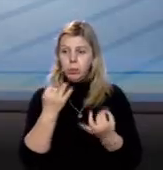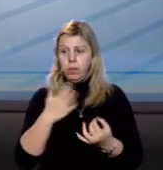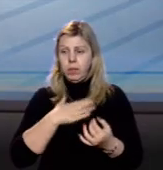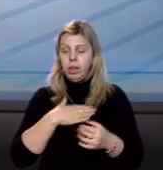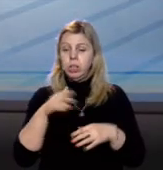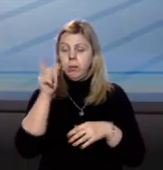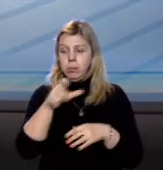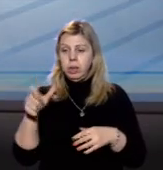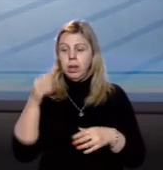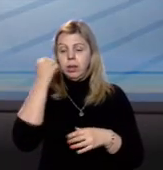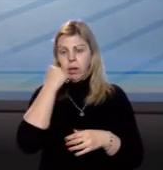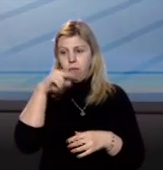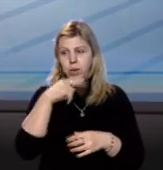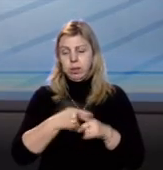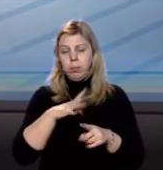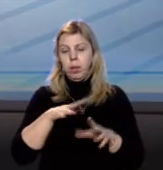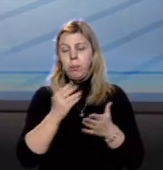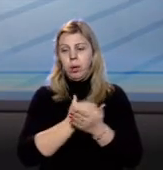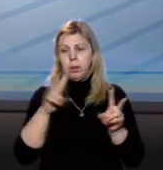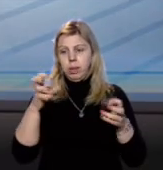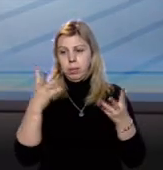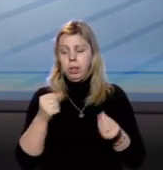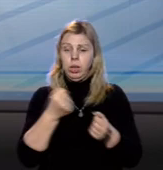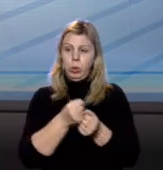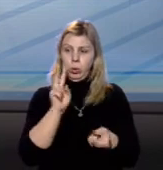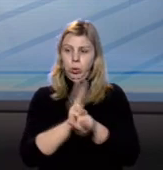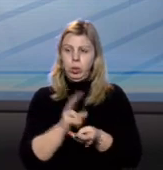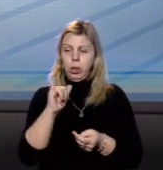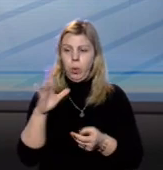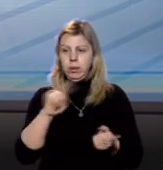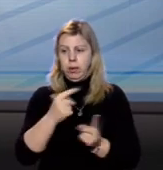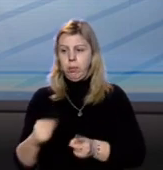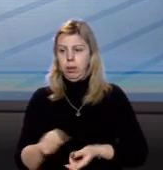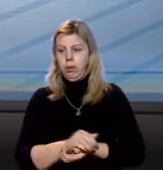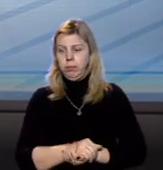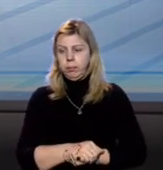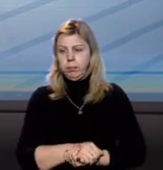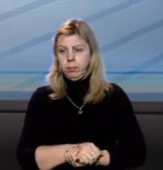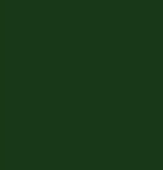Нашим глядачам я дякую за увагу. Це була програма «Тема дня» і до зустрічі на ЮА Закарпаття.